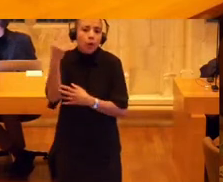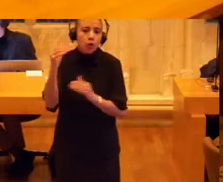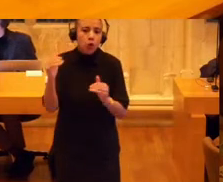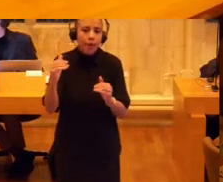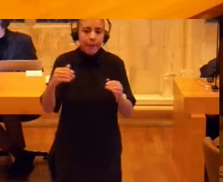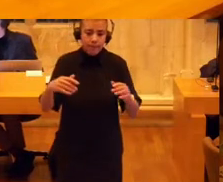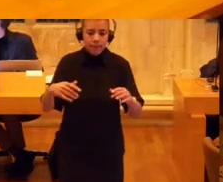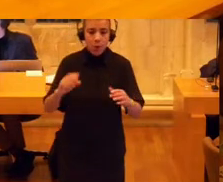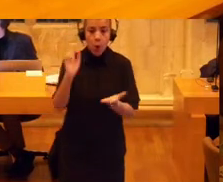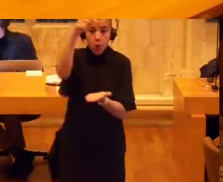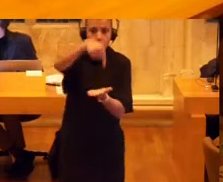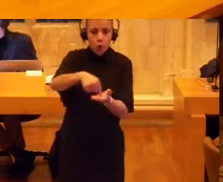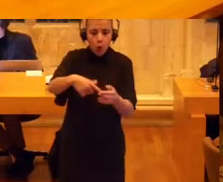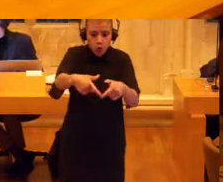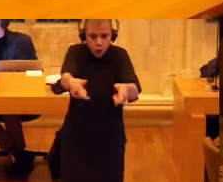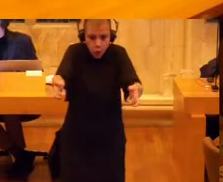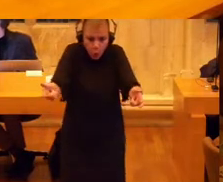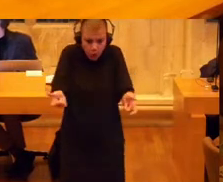ça